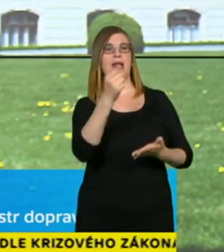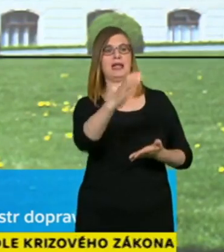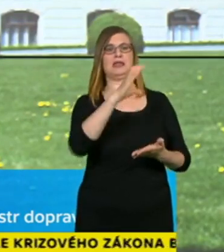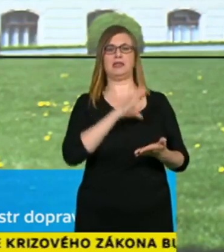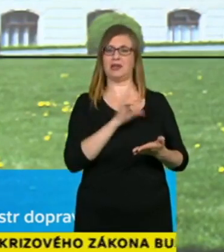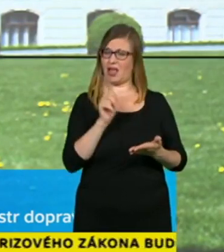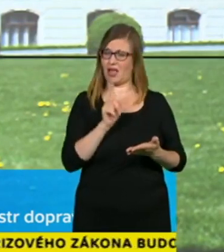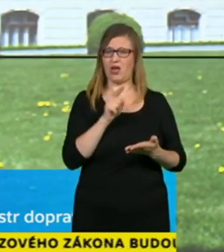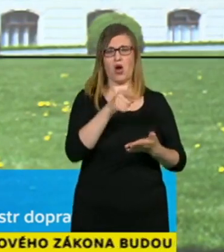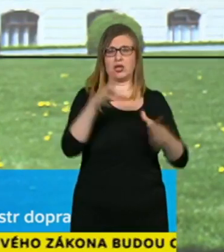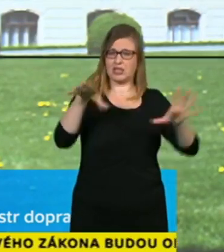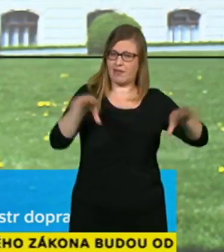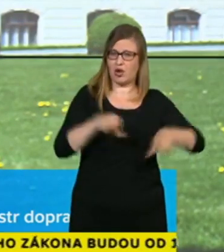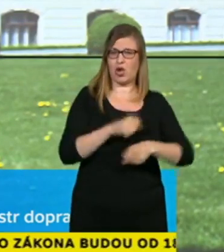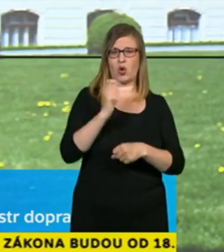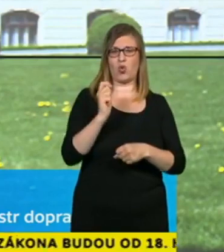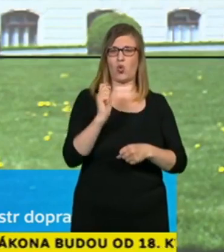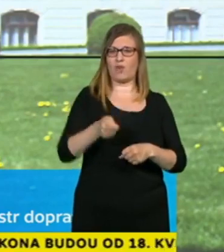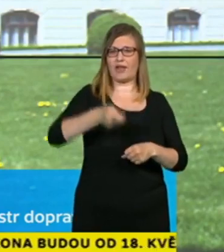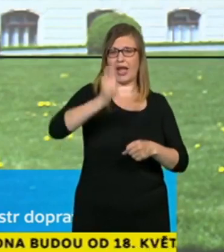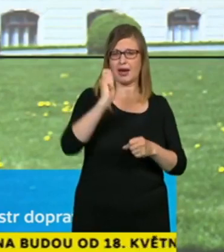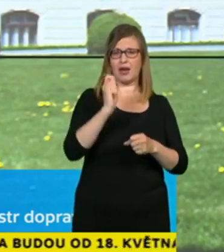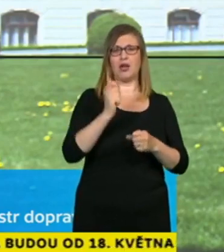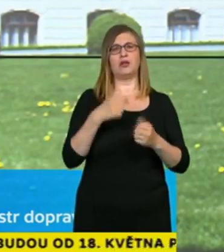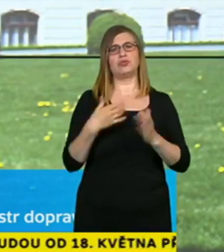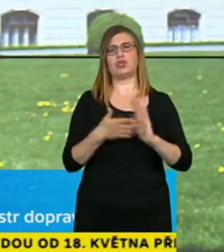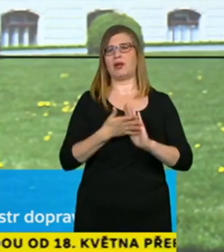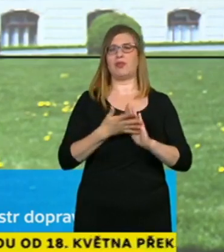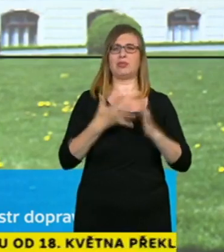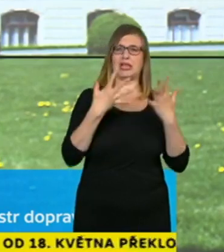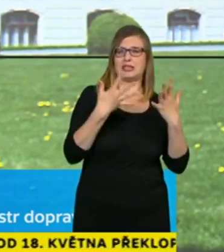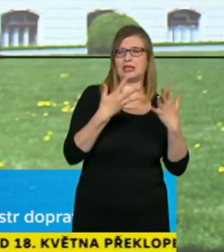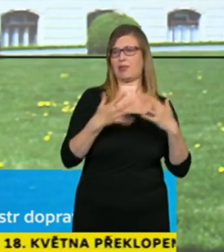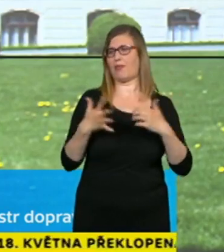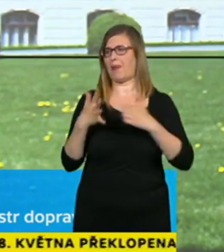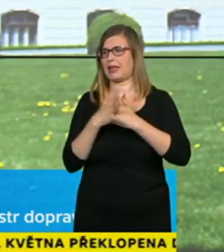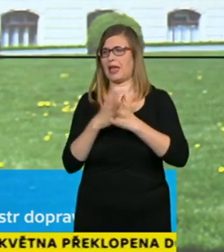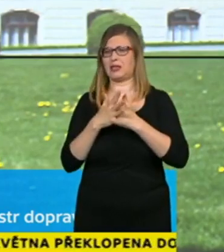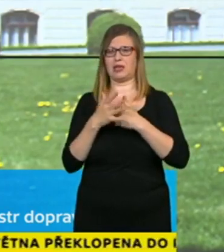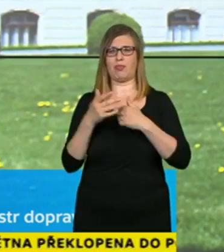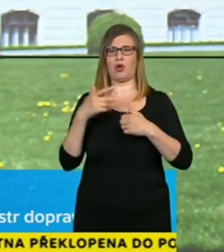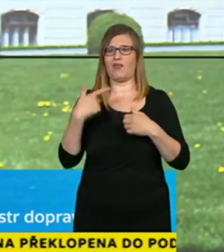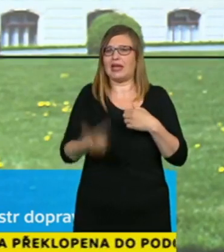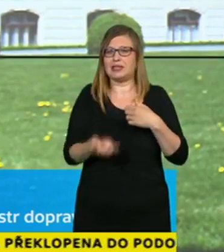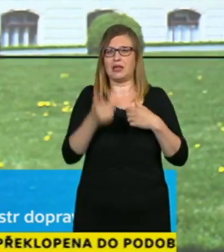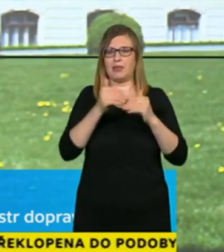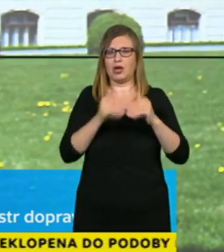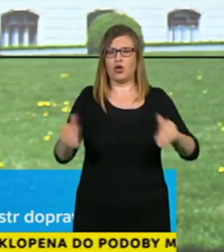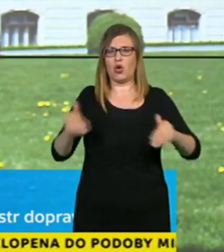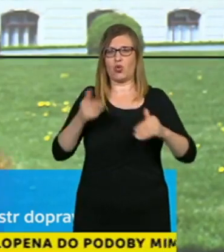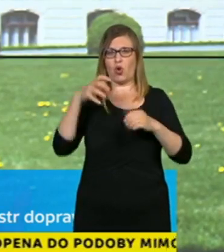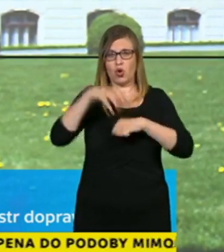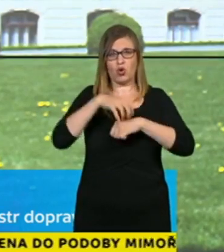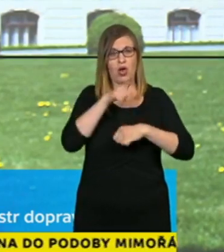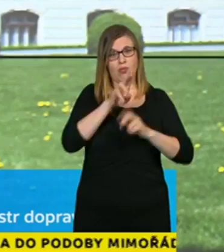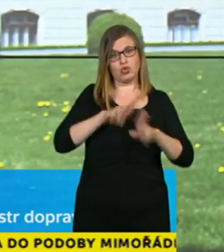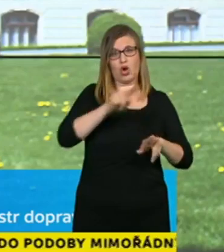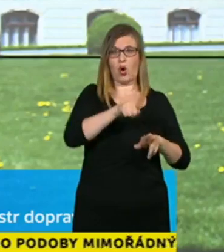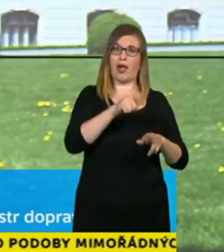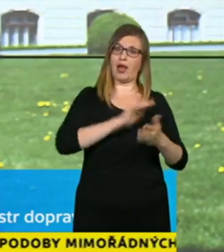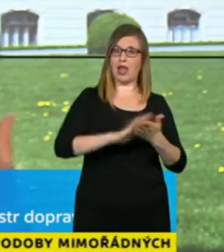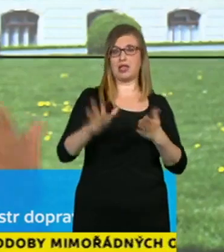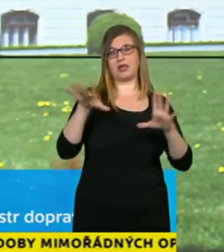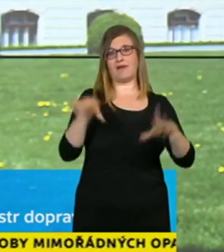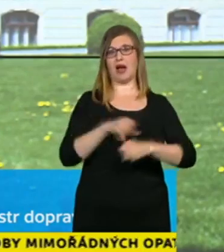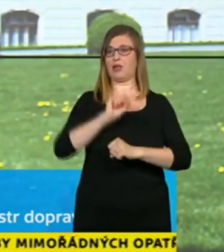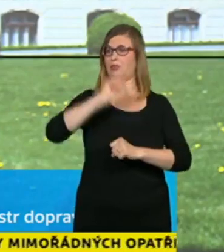Tam se schvalují úvěry v hodnotě 10, 12, 15 milionů korun. Musí se to prostě prověřit ten úvěr. úvěr a my jsme měli dvě možnosti,